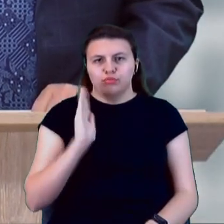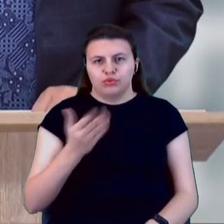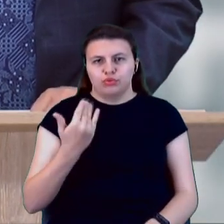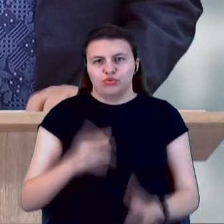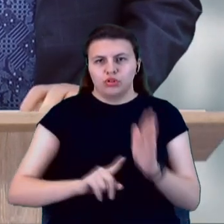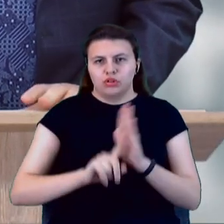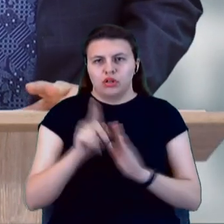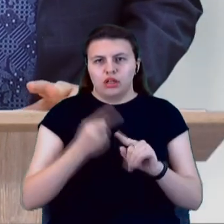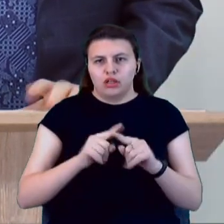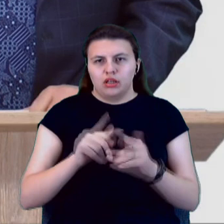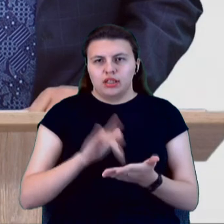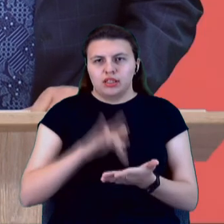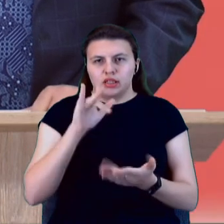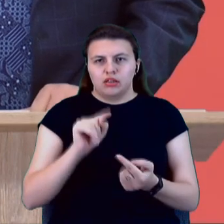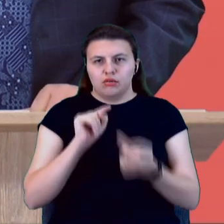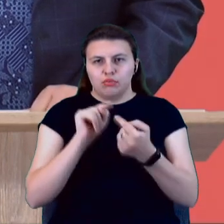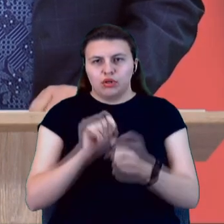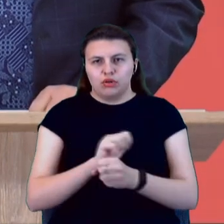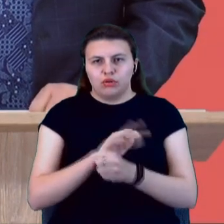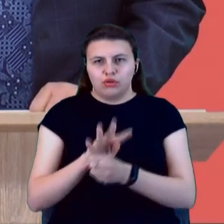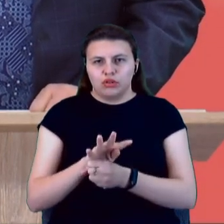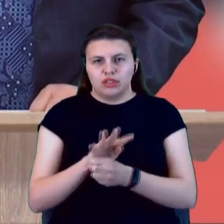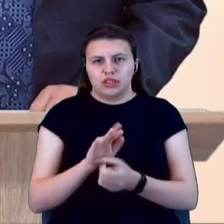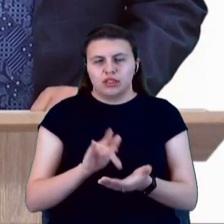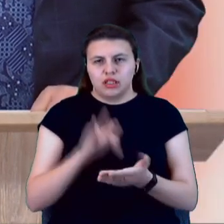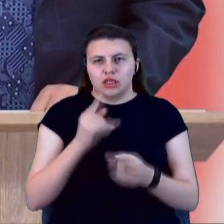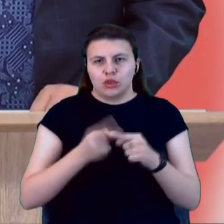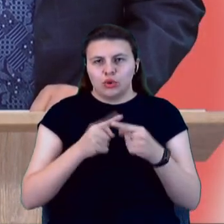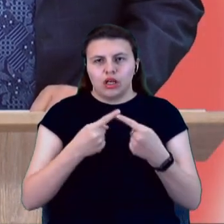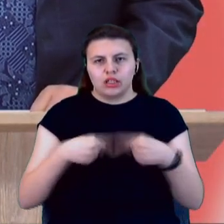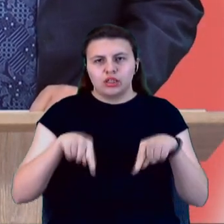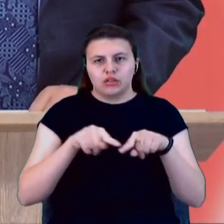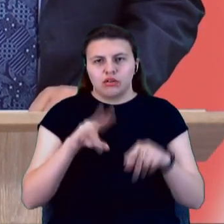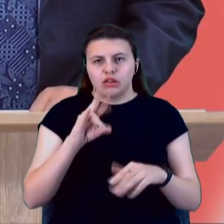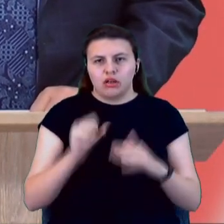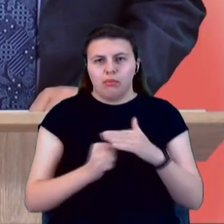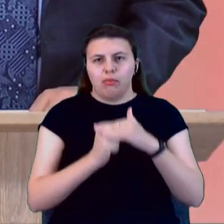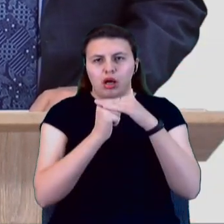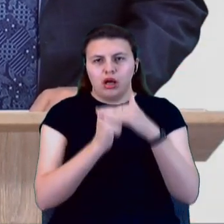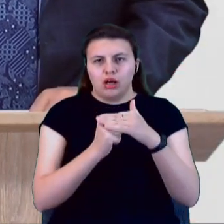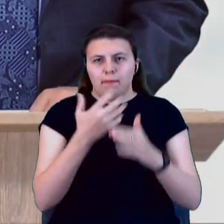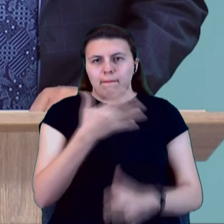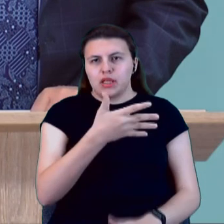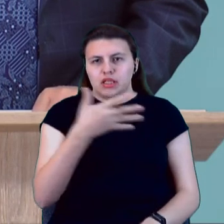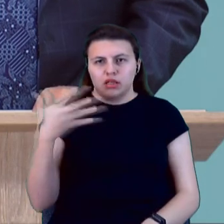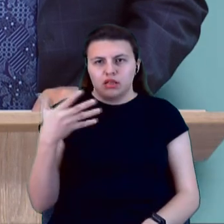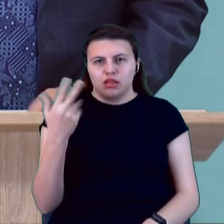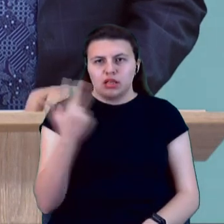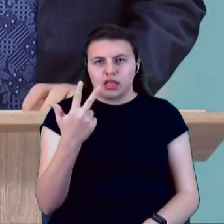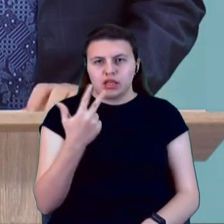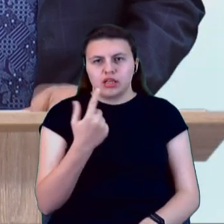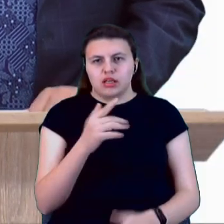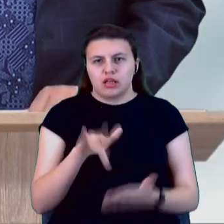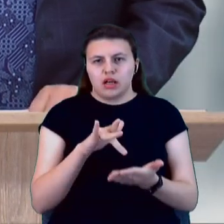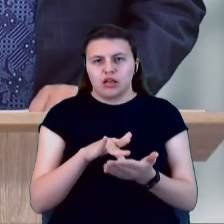центр противоковидный центр, который организован на базе пятиэтажного корпуса 3-й городской больницы.